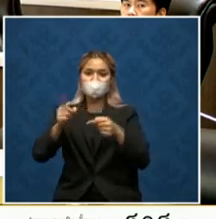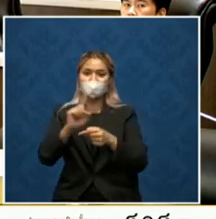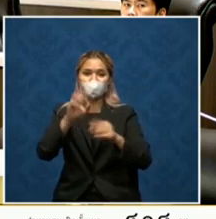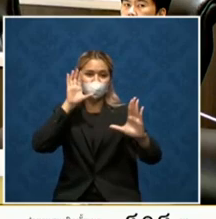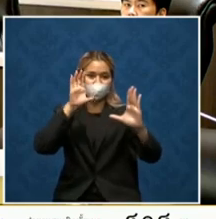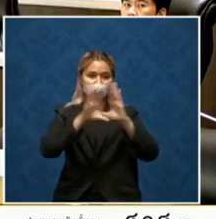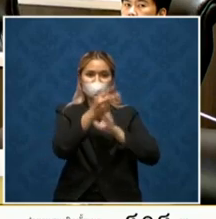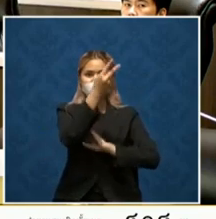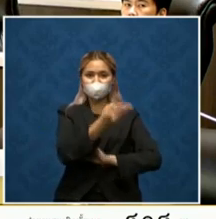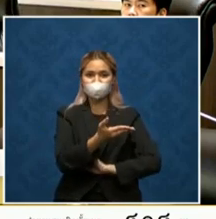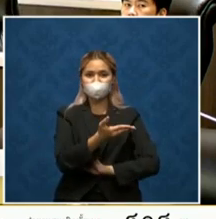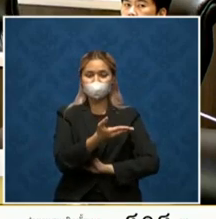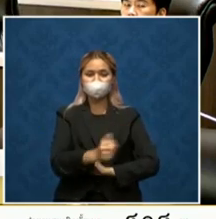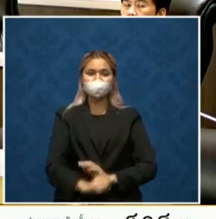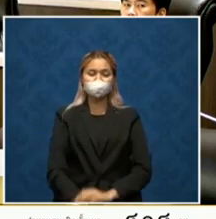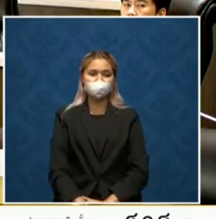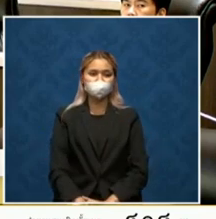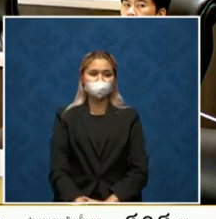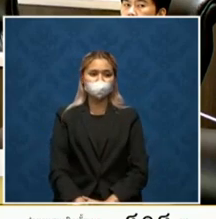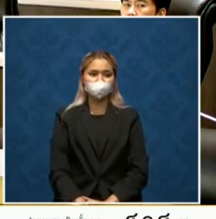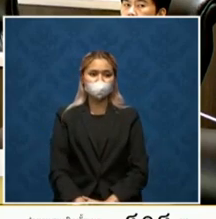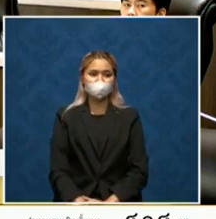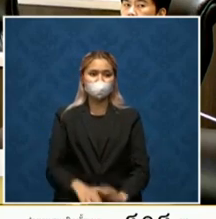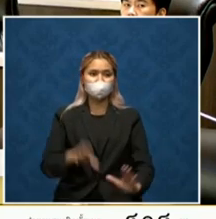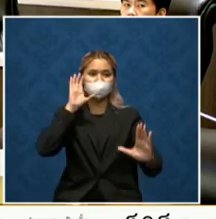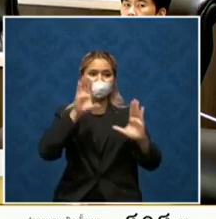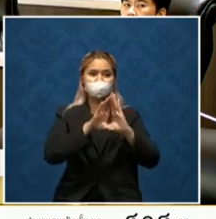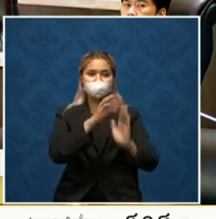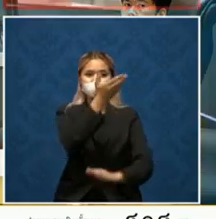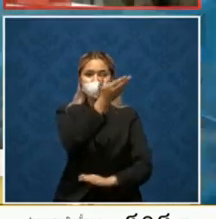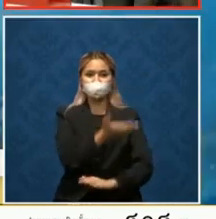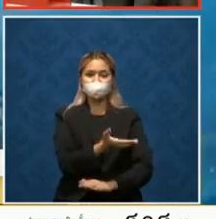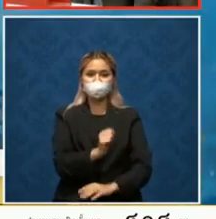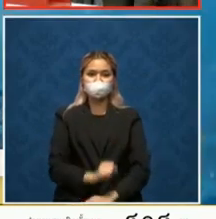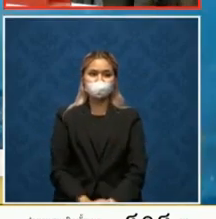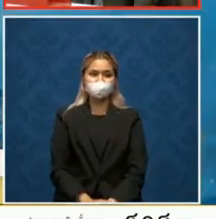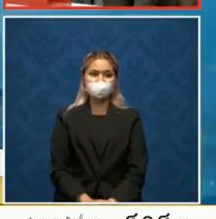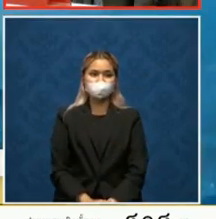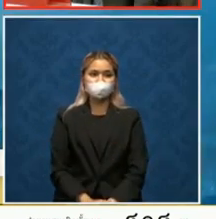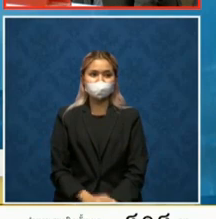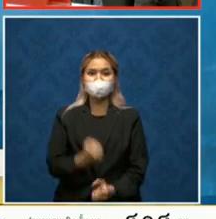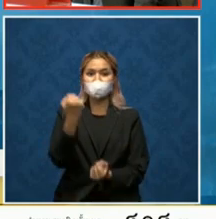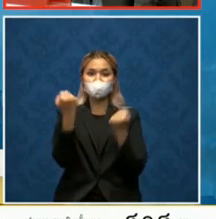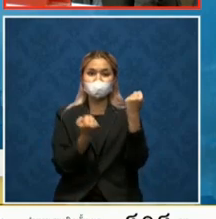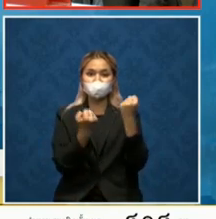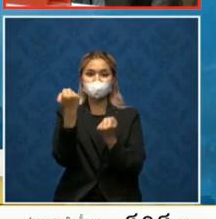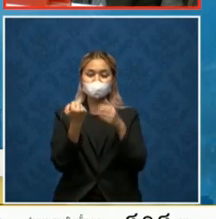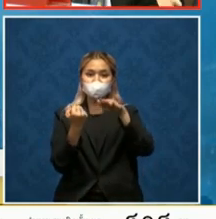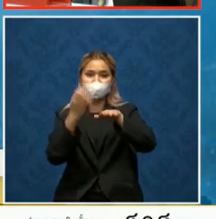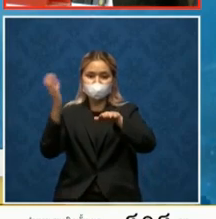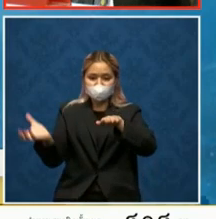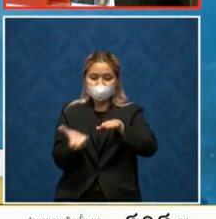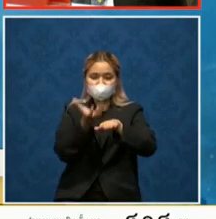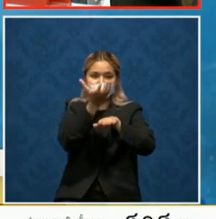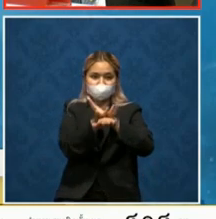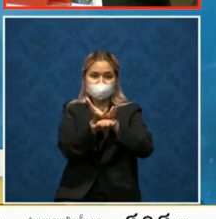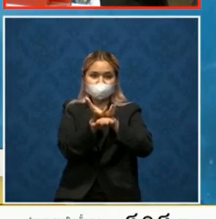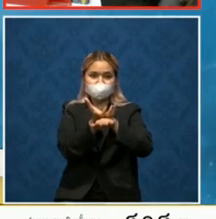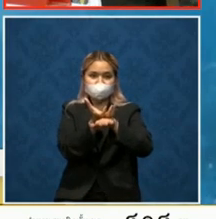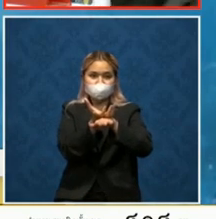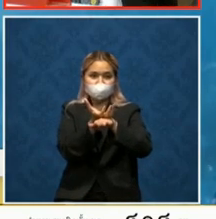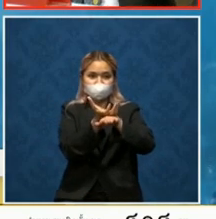ภาพครับขออนุญาตภาพสไลด์ที่เป็นภาพรถยนต์ขนตาอยู่ครับนี่แหละครับ